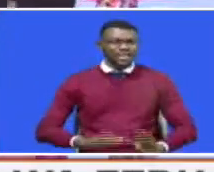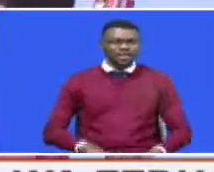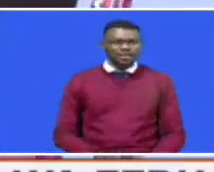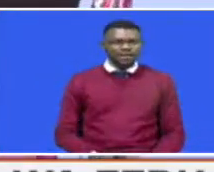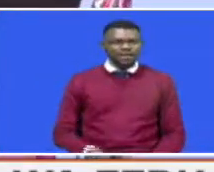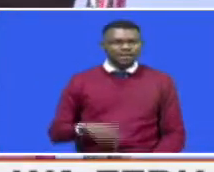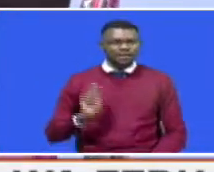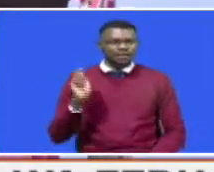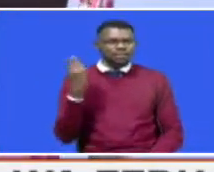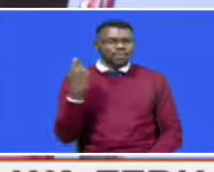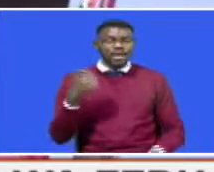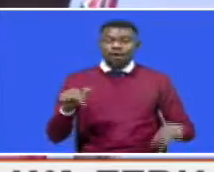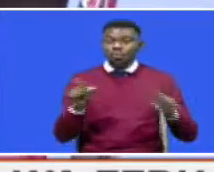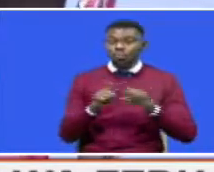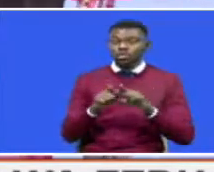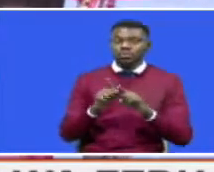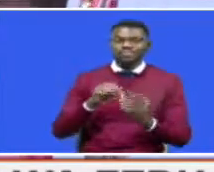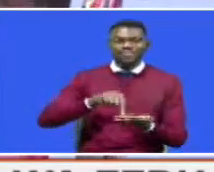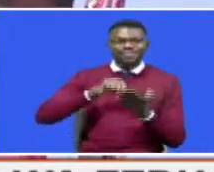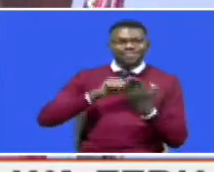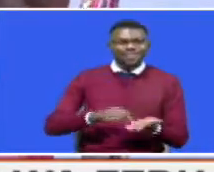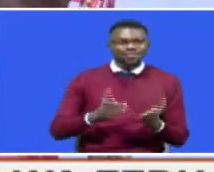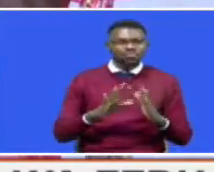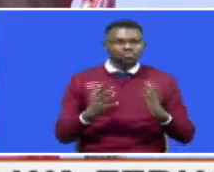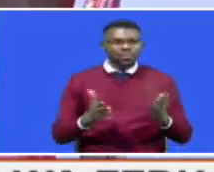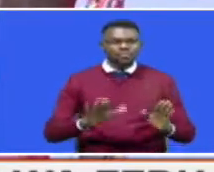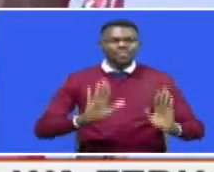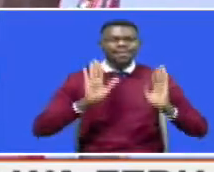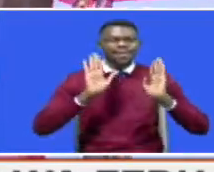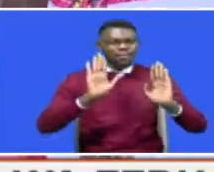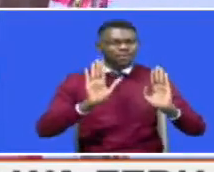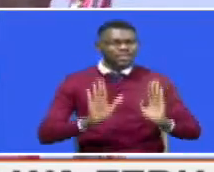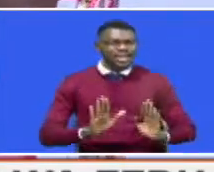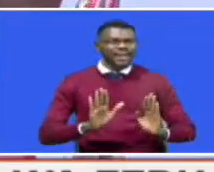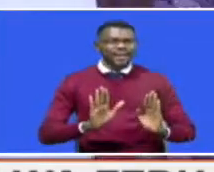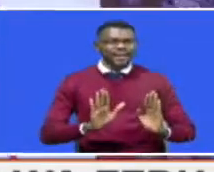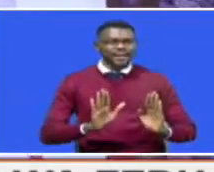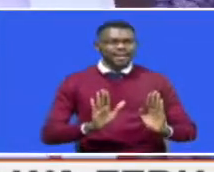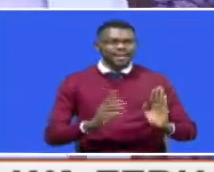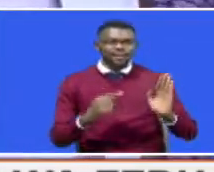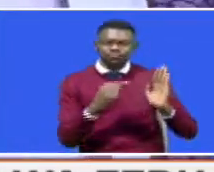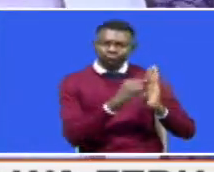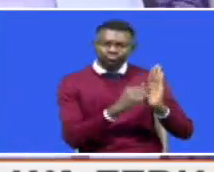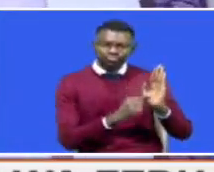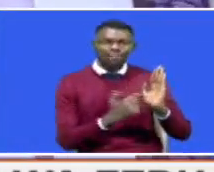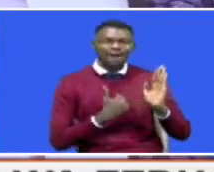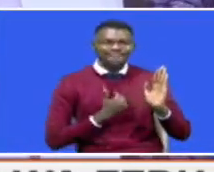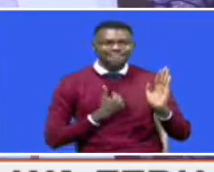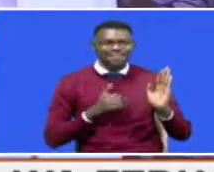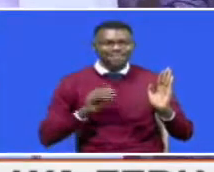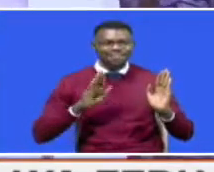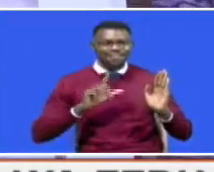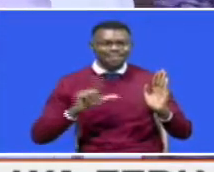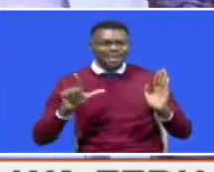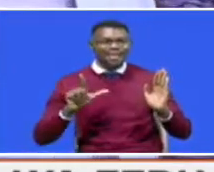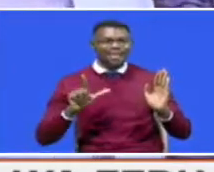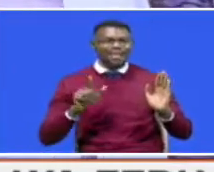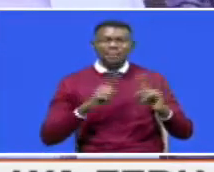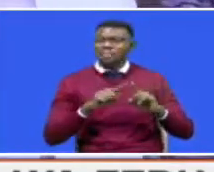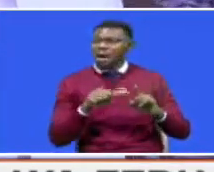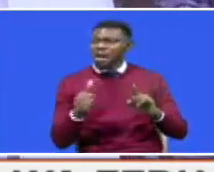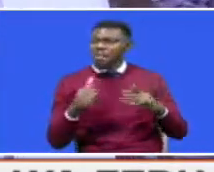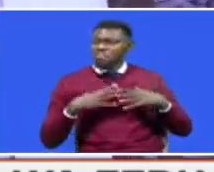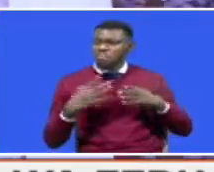pia alitumia nafasi hiyo kusisitiza umuhimu wa vipengele muhimu kwenye mswada huo haswa vinavyopingwa kama